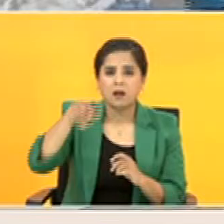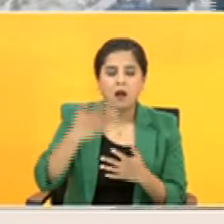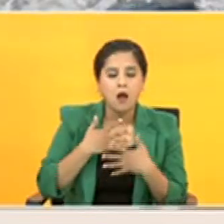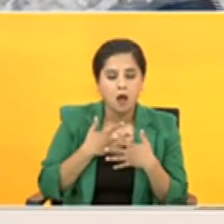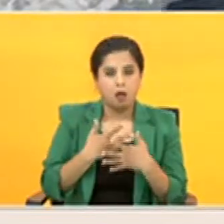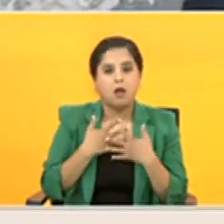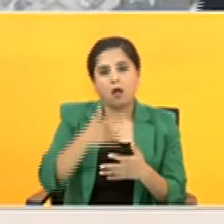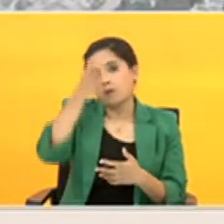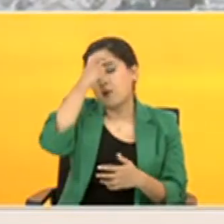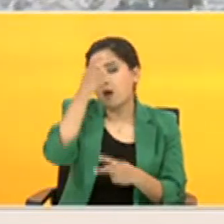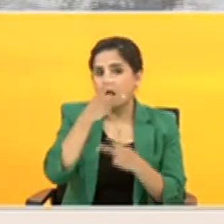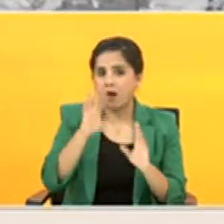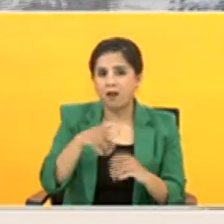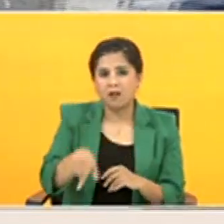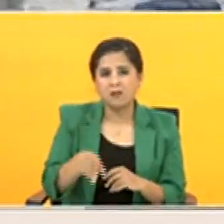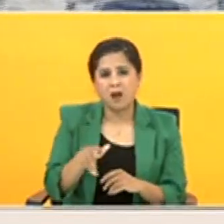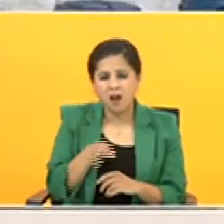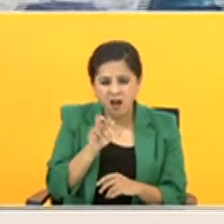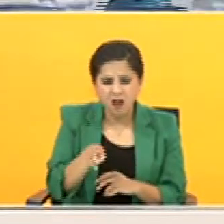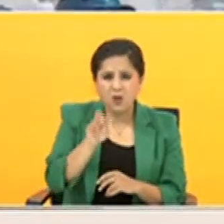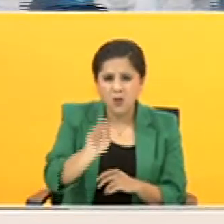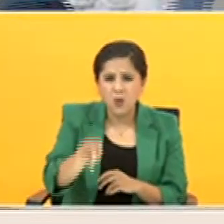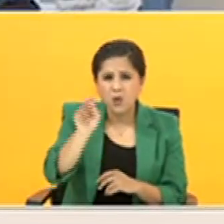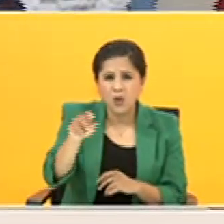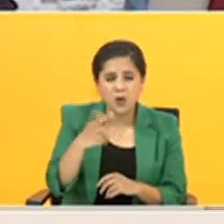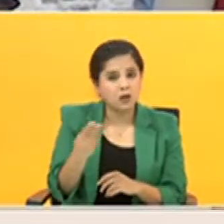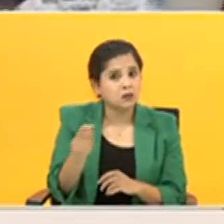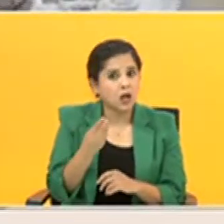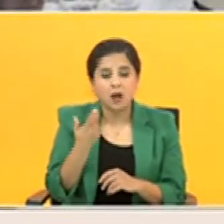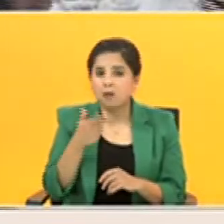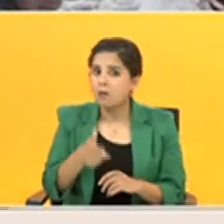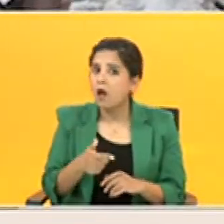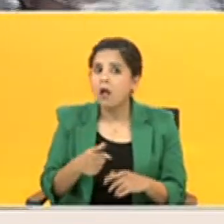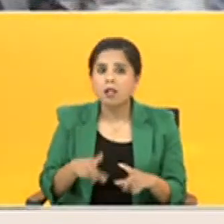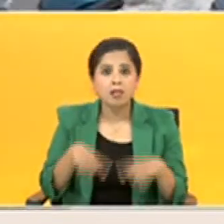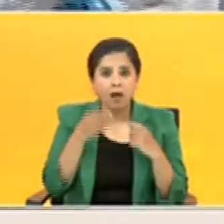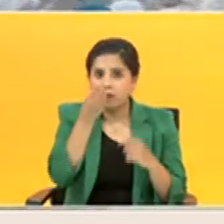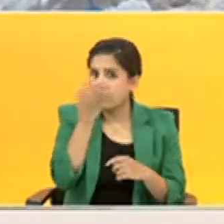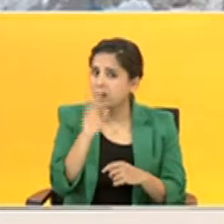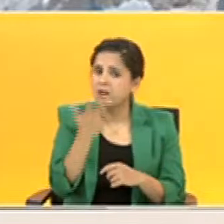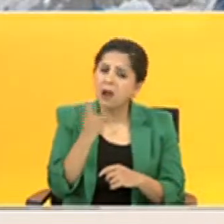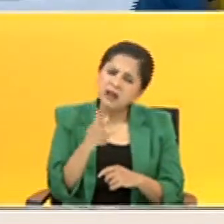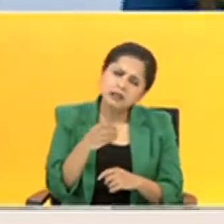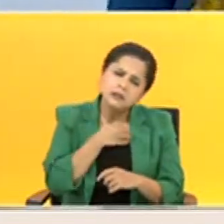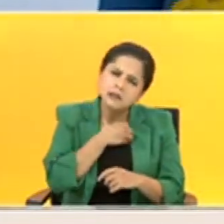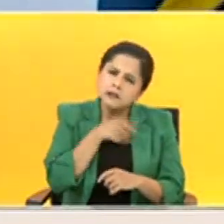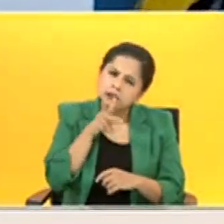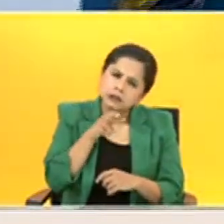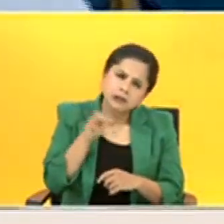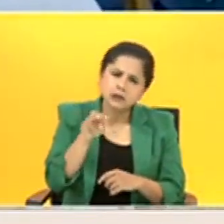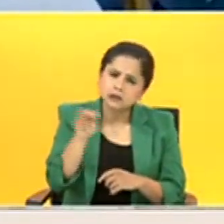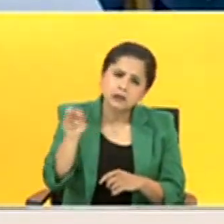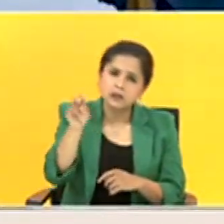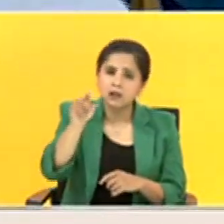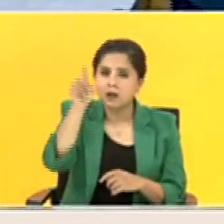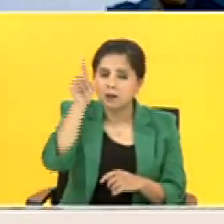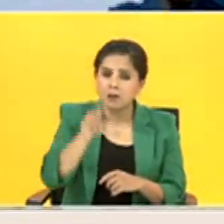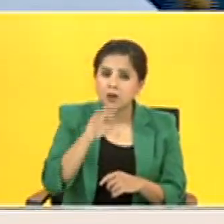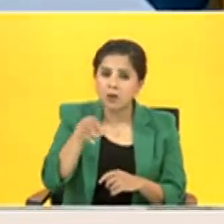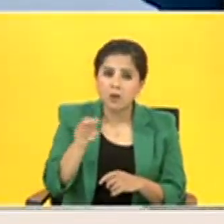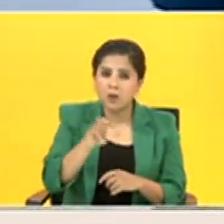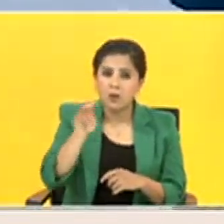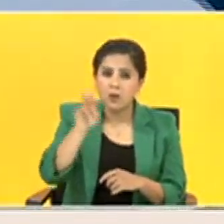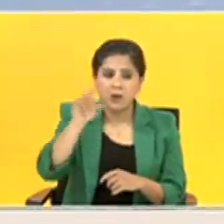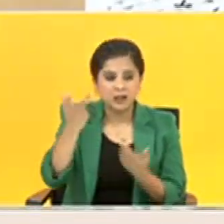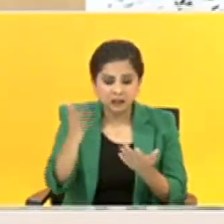हो, कदम कदम पर जान को खतरा हो, और फिर भी वो व्यक्ति वहां सफाई